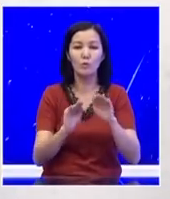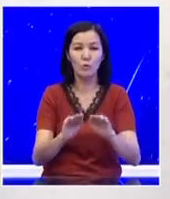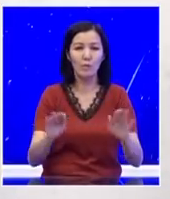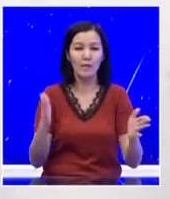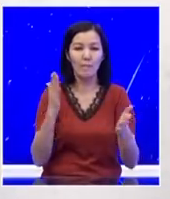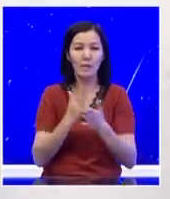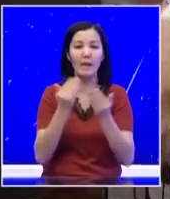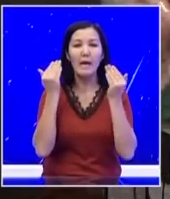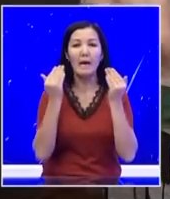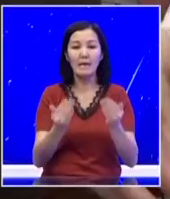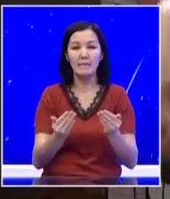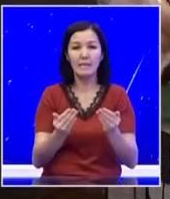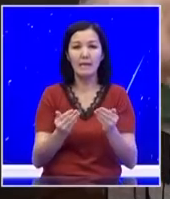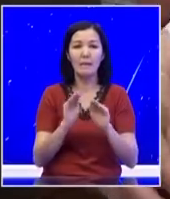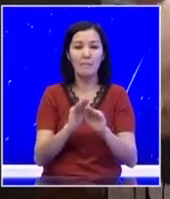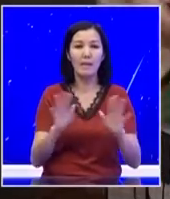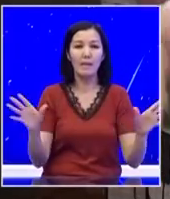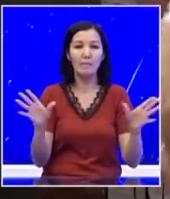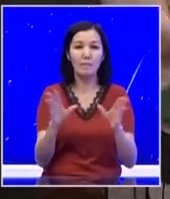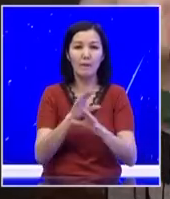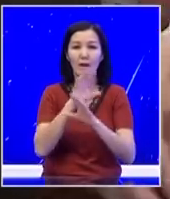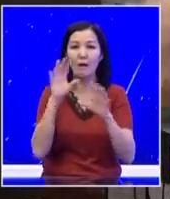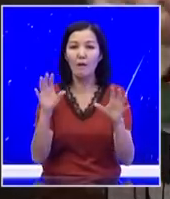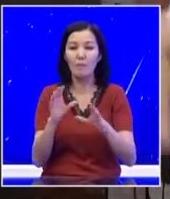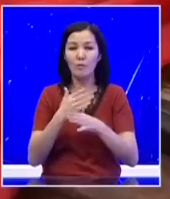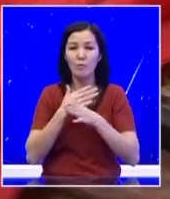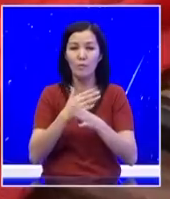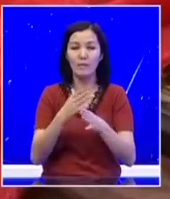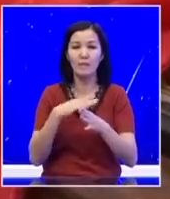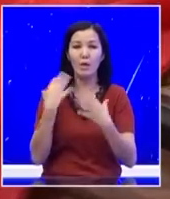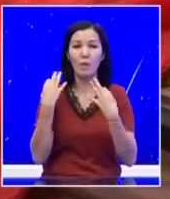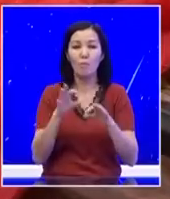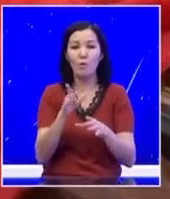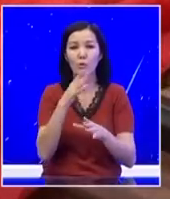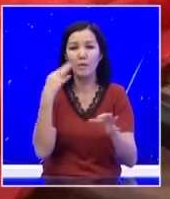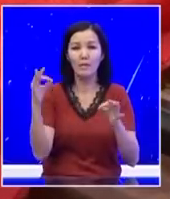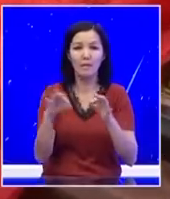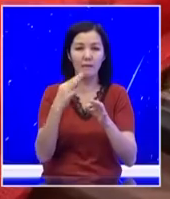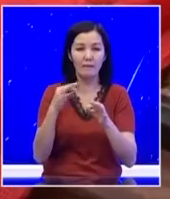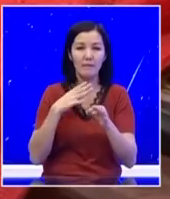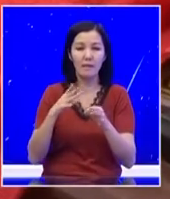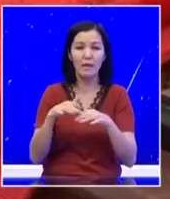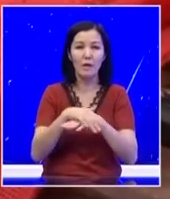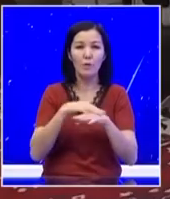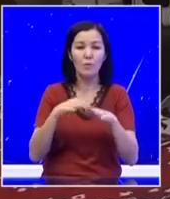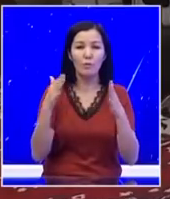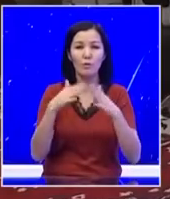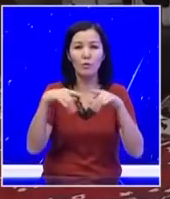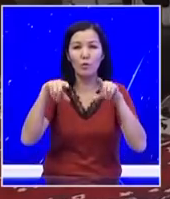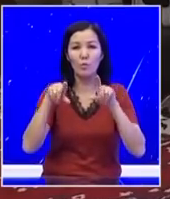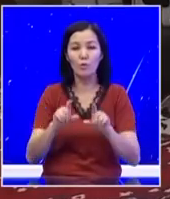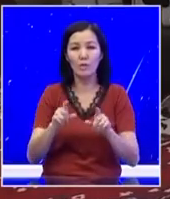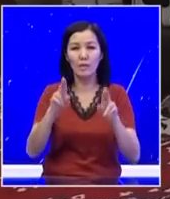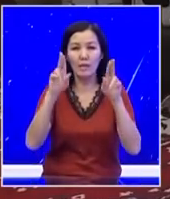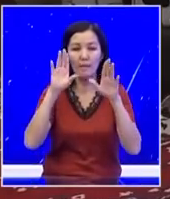де балаларынан ерген кішкентайларды бағуға жәрдемдеседі. Қолы қалт етсе тігін тігеді. Көппен бірге үйден шықпа деген